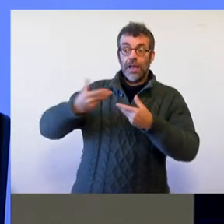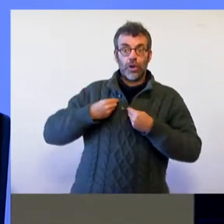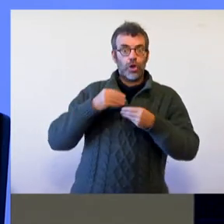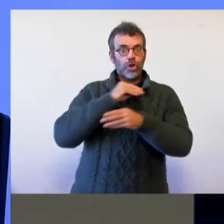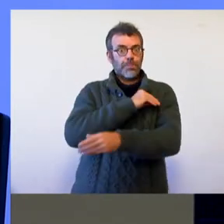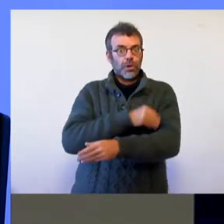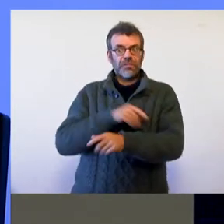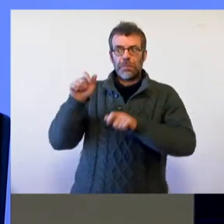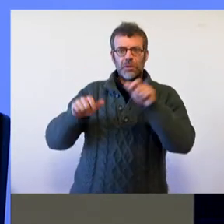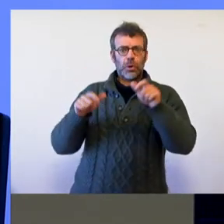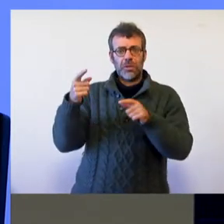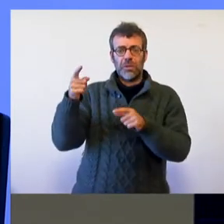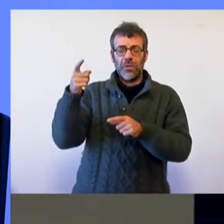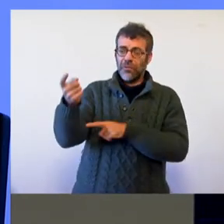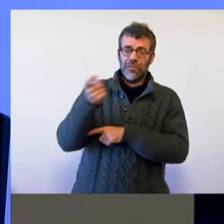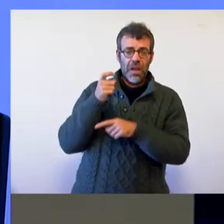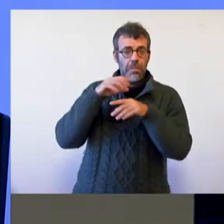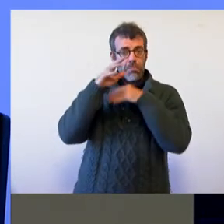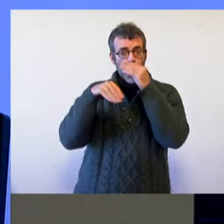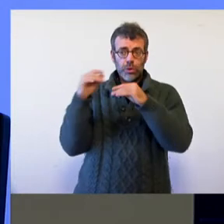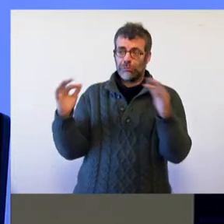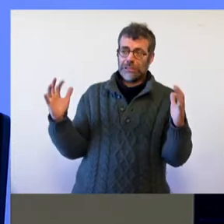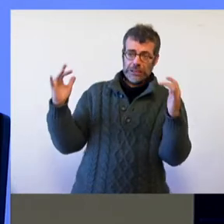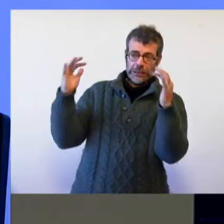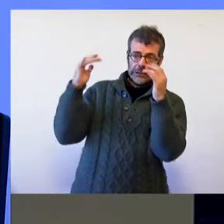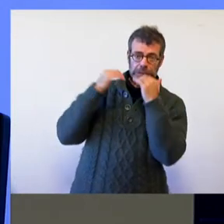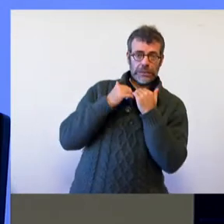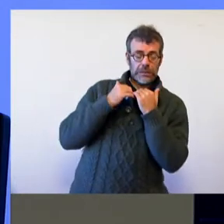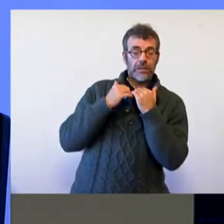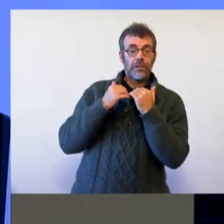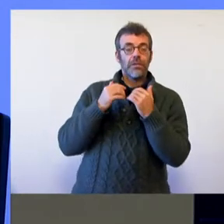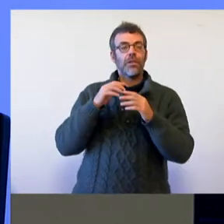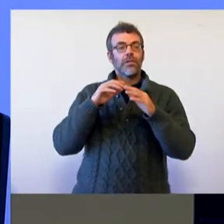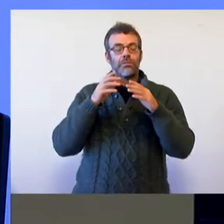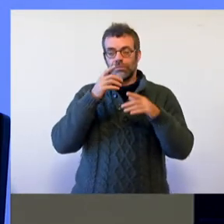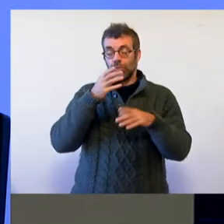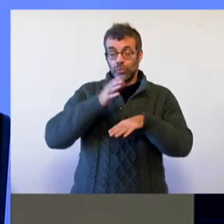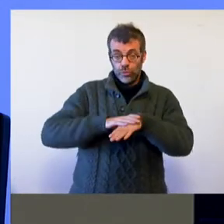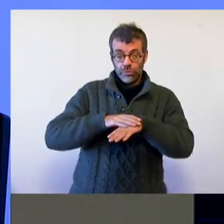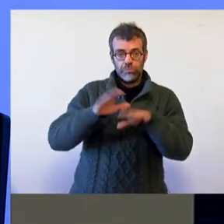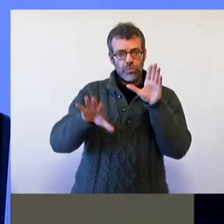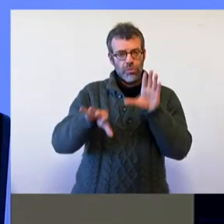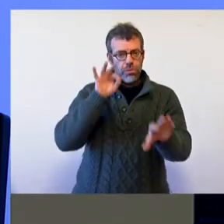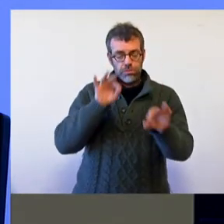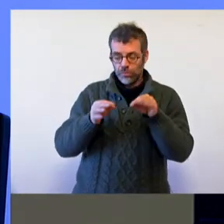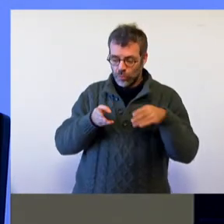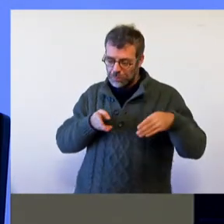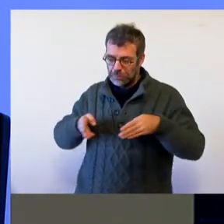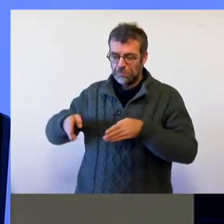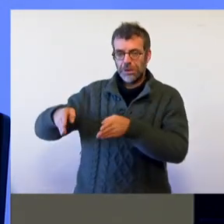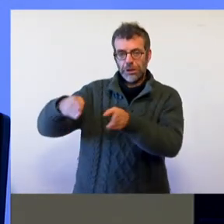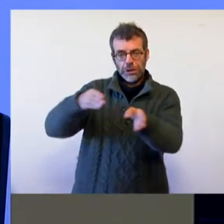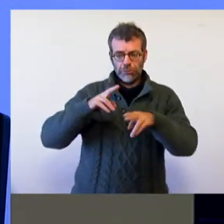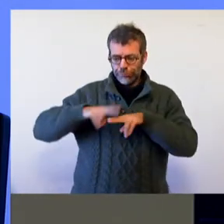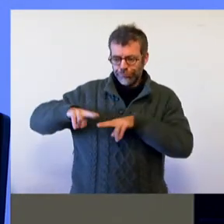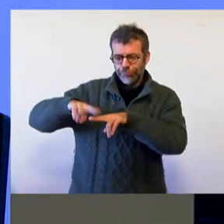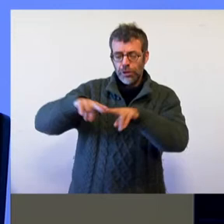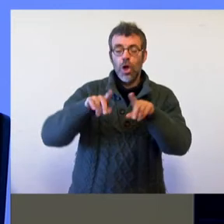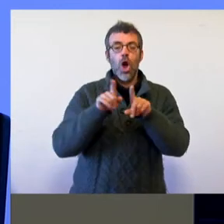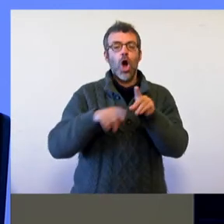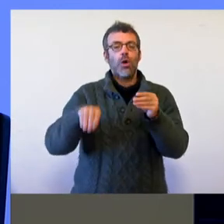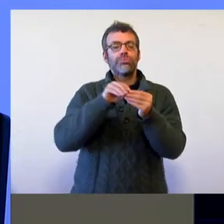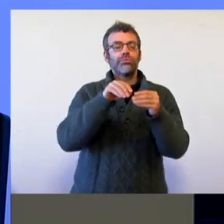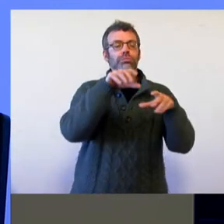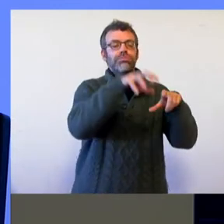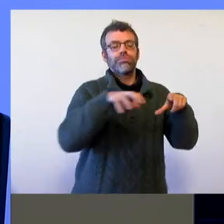en préparation pour les Jeux. Et nous allons donc refaire cette piste, plus d'ailleurs aussi les secteurs de saut en